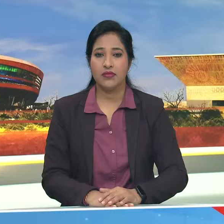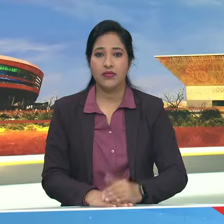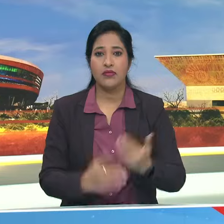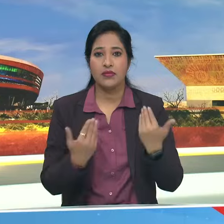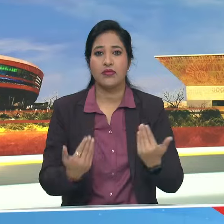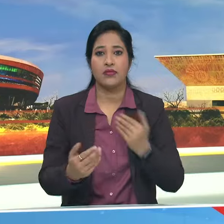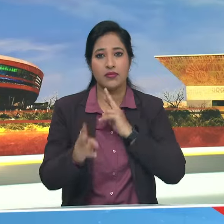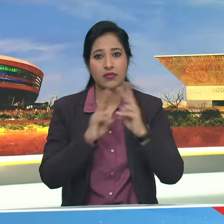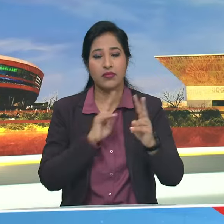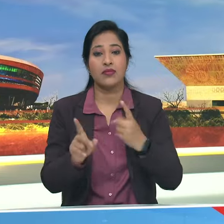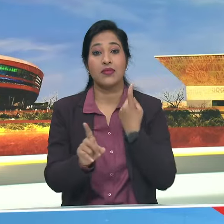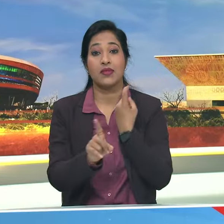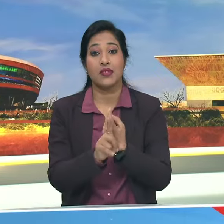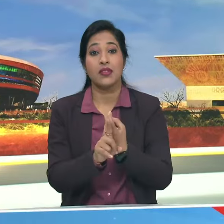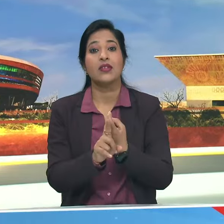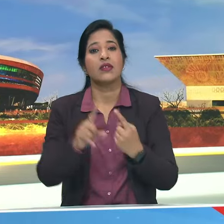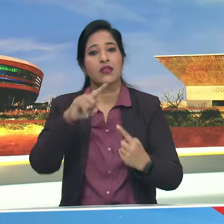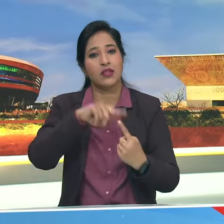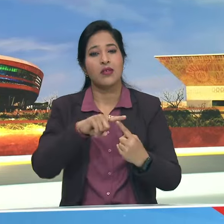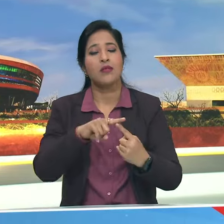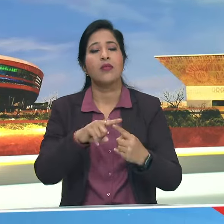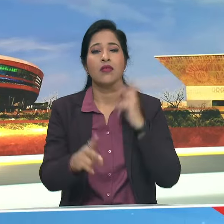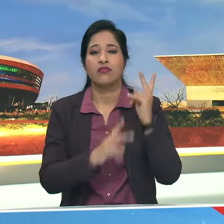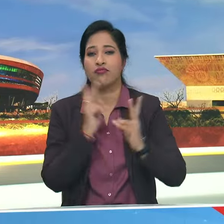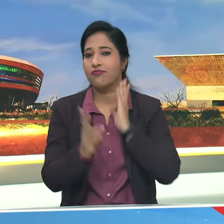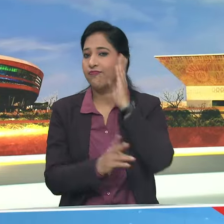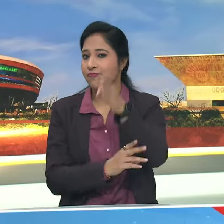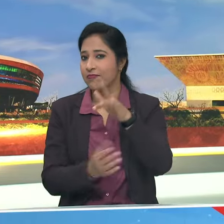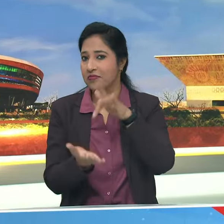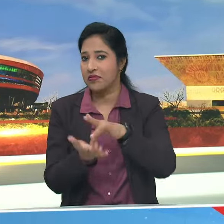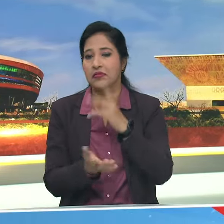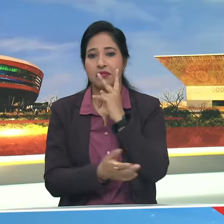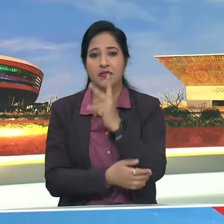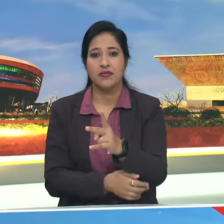और अब बात काशी तमिल संगमम की।